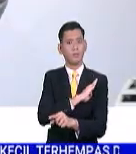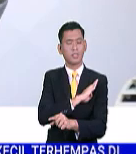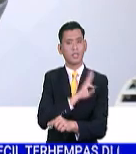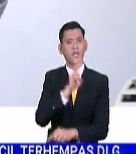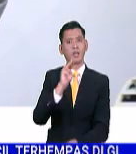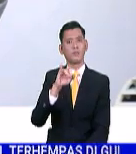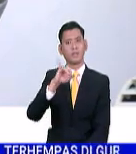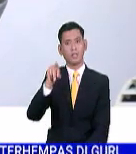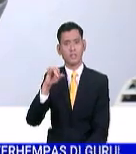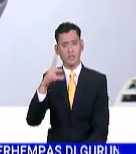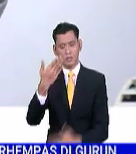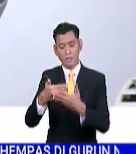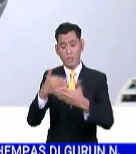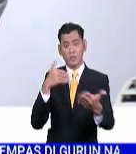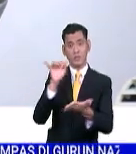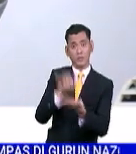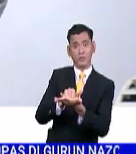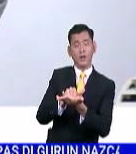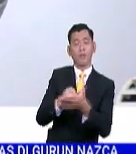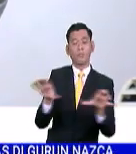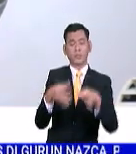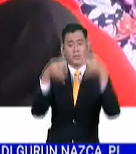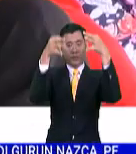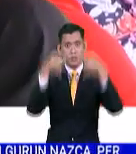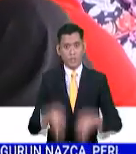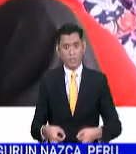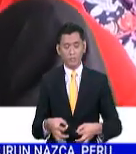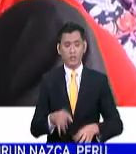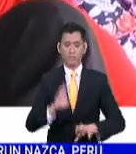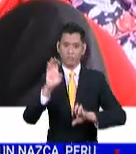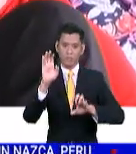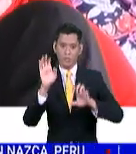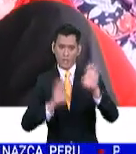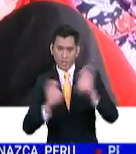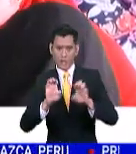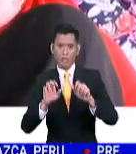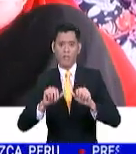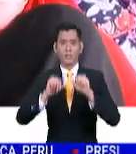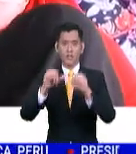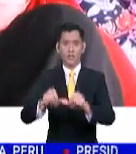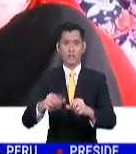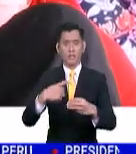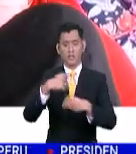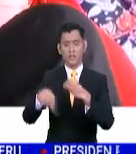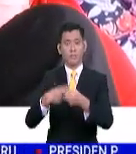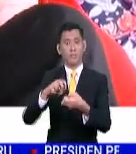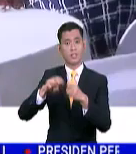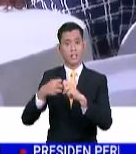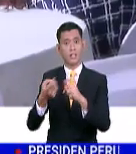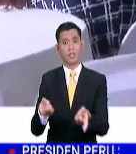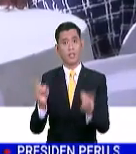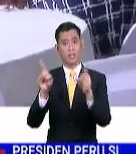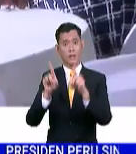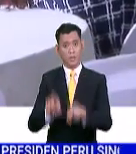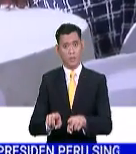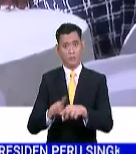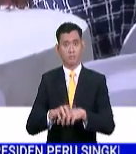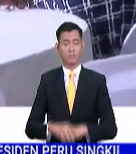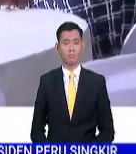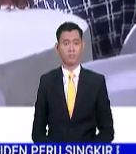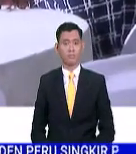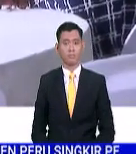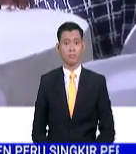MB Inch terlebih dahulu sebelum membuat sebarang tindakan susulan mengenai isu tersebut.